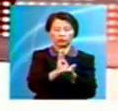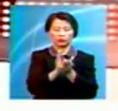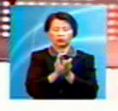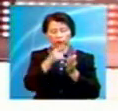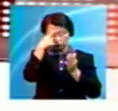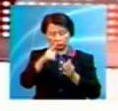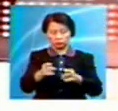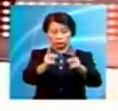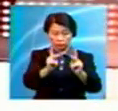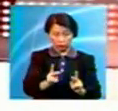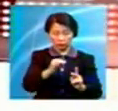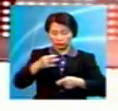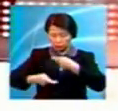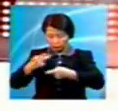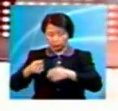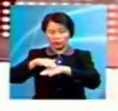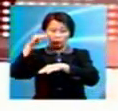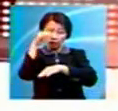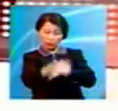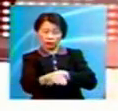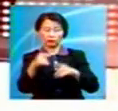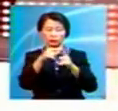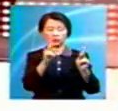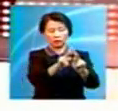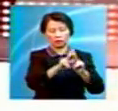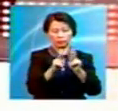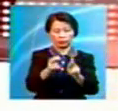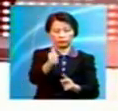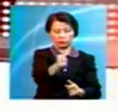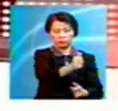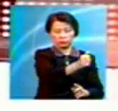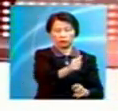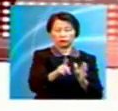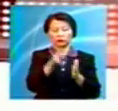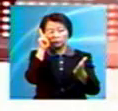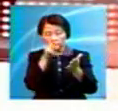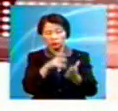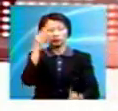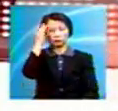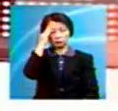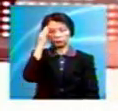upacara pengkebumian dan proses penghantaran jenazah ke kampung halaman masing-masing dikenal pasti.